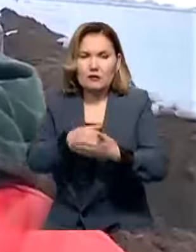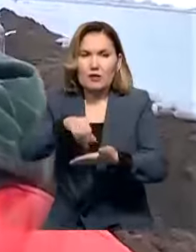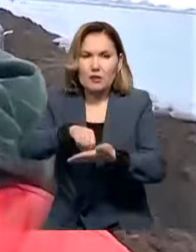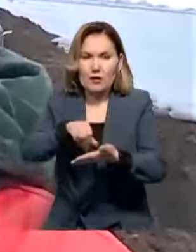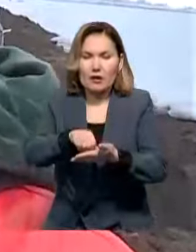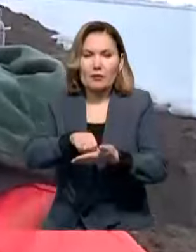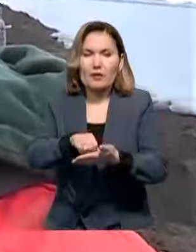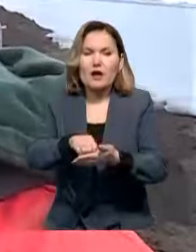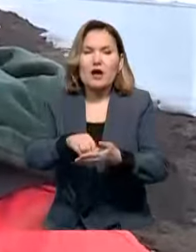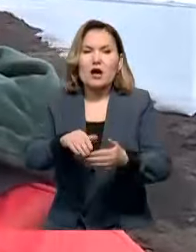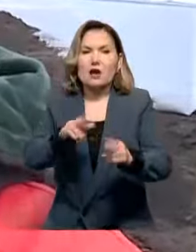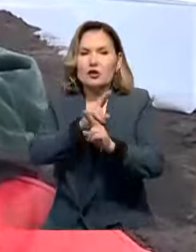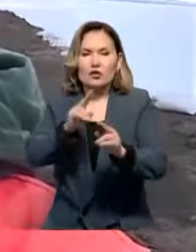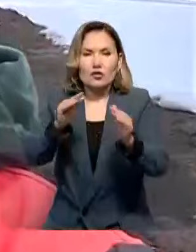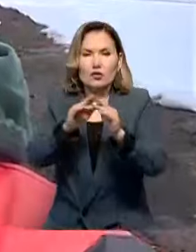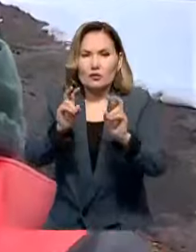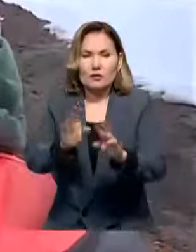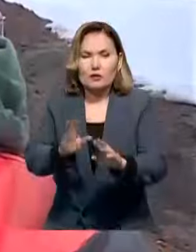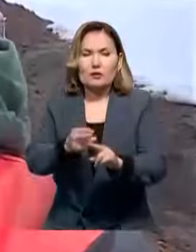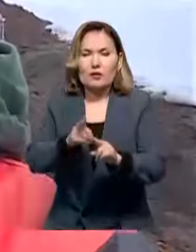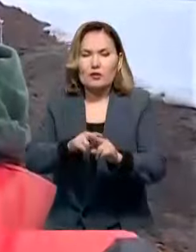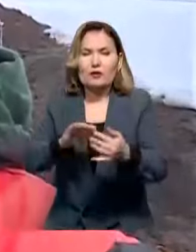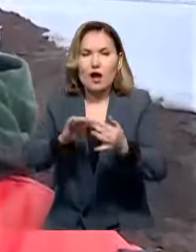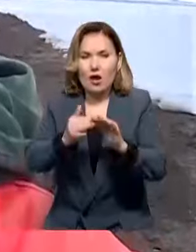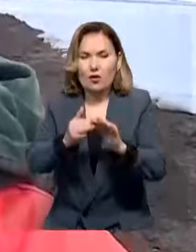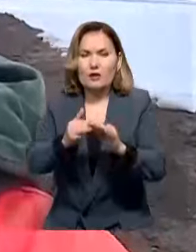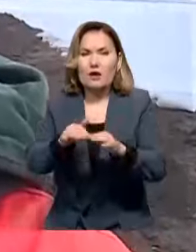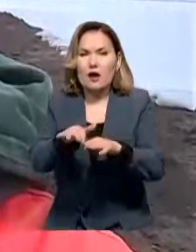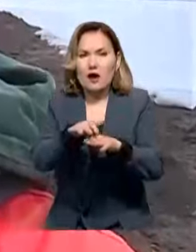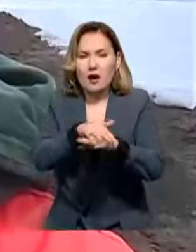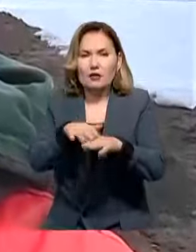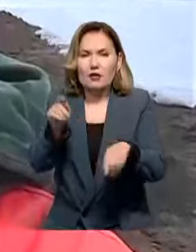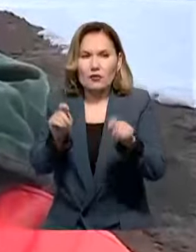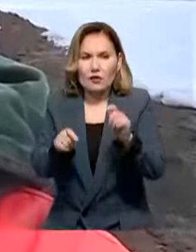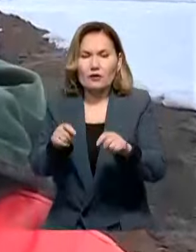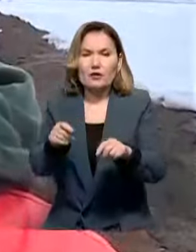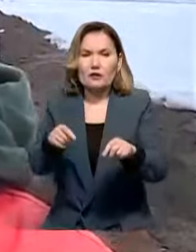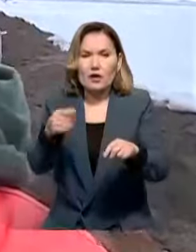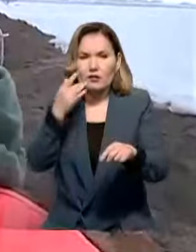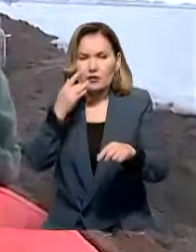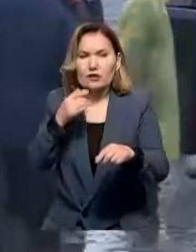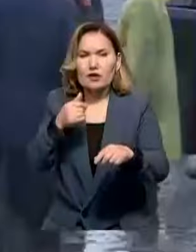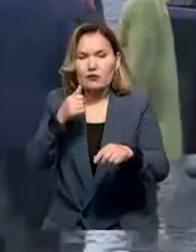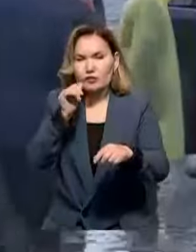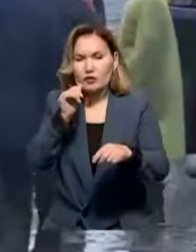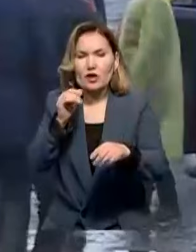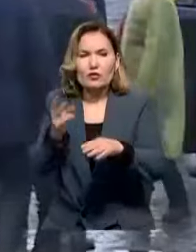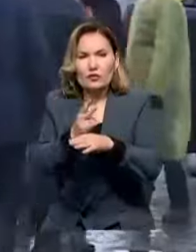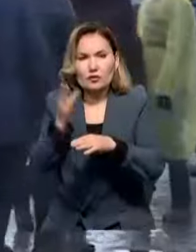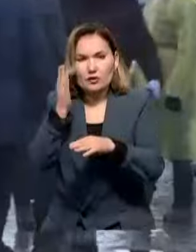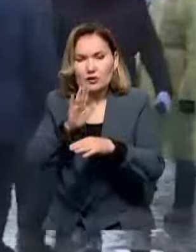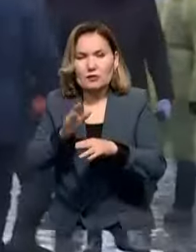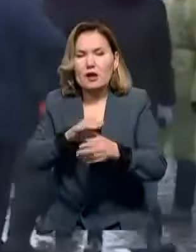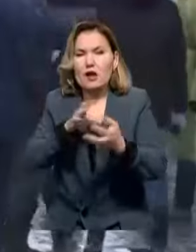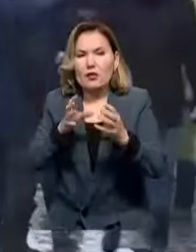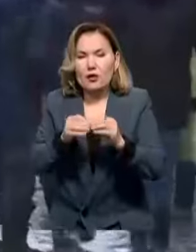Ешкім үйде қалып қойып отқан жоқ. Амангелдің бірлігін батыр елінің жігіттері екенін көрсетіп, ұйықтамай кешеден бер. Және де Арқалық